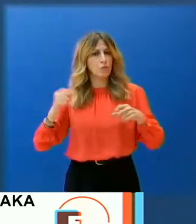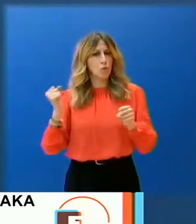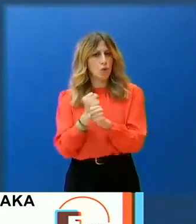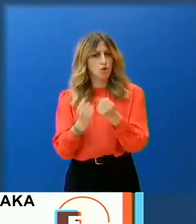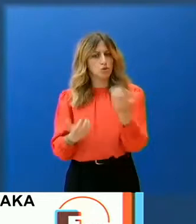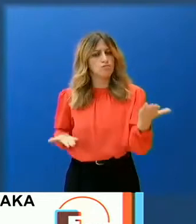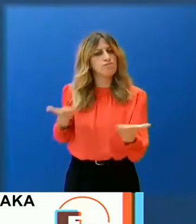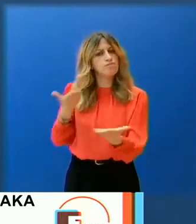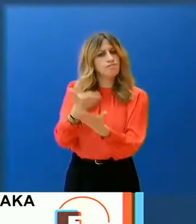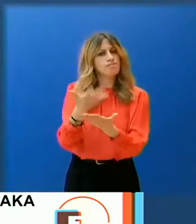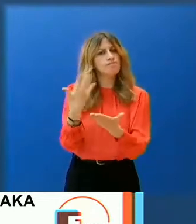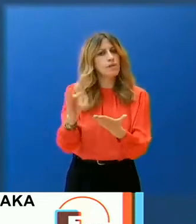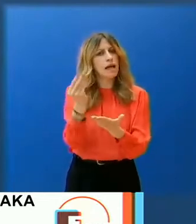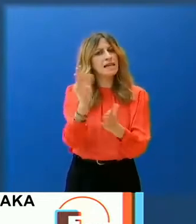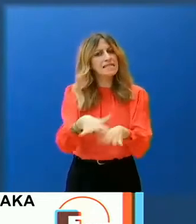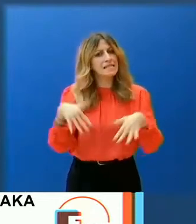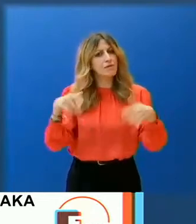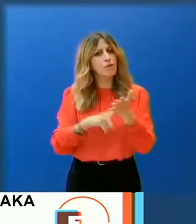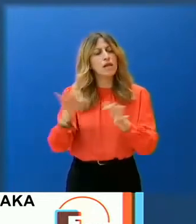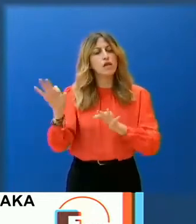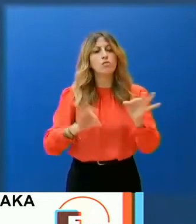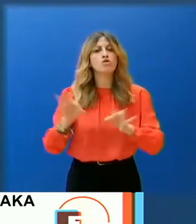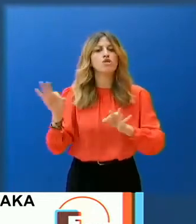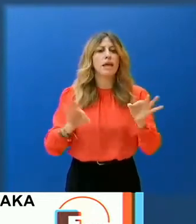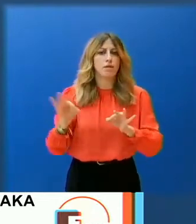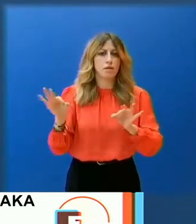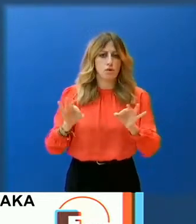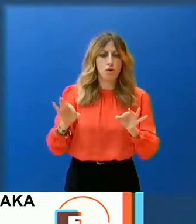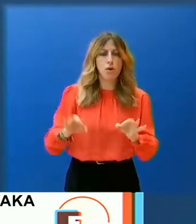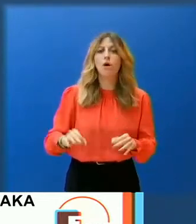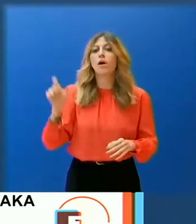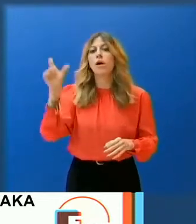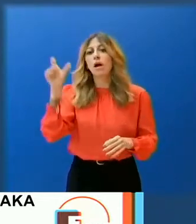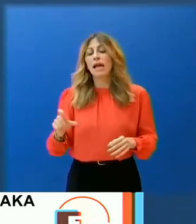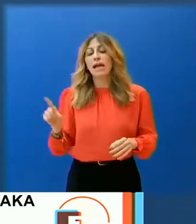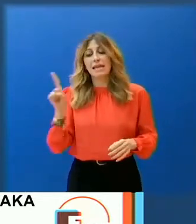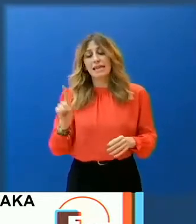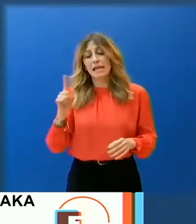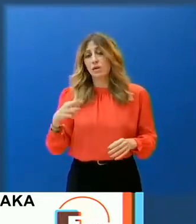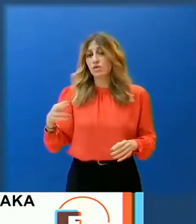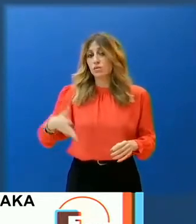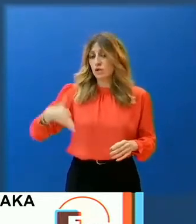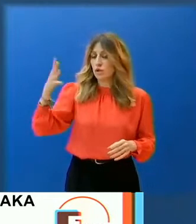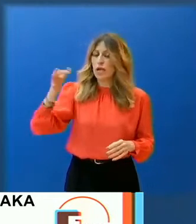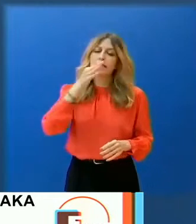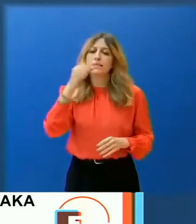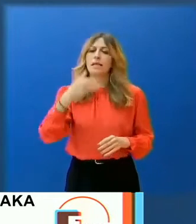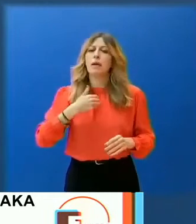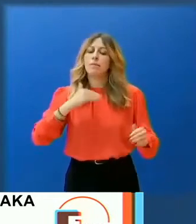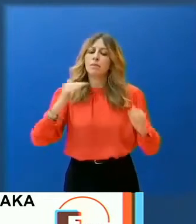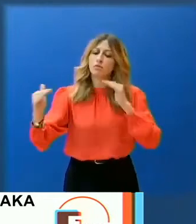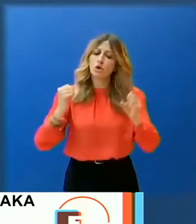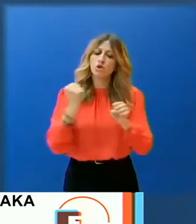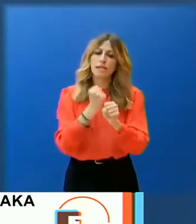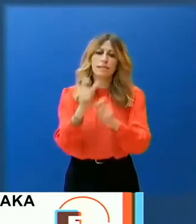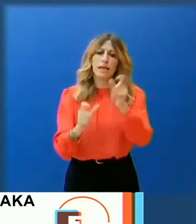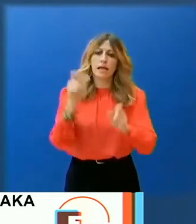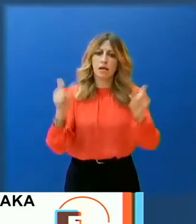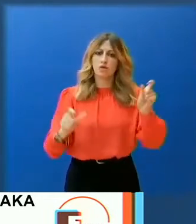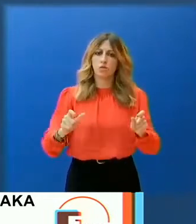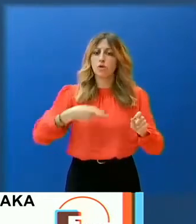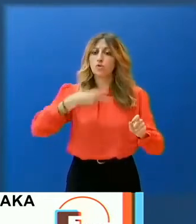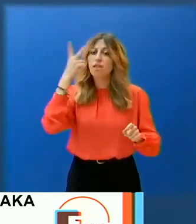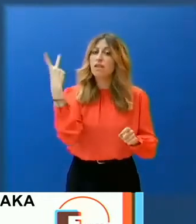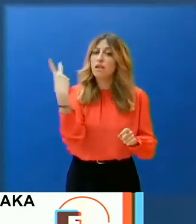σε ανάρτησή του και ο Πρωθυπουργός Κυριάκος Μητσοτάκης, τους εργαζόμενους. Ενισχύει τα δικαιώματά τους, αναβαθμίζει την επιθεώρηση